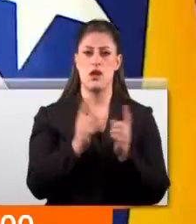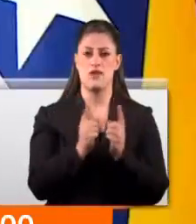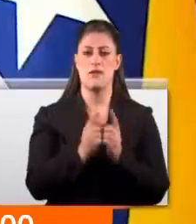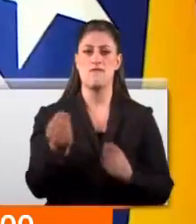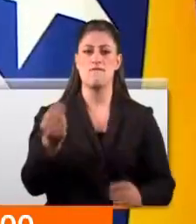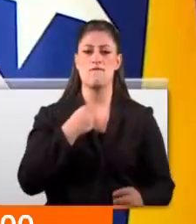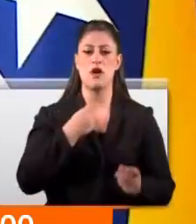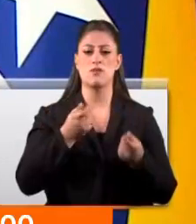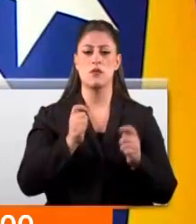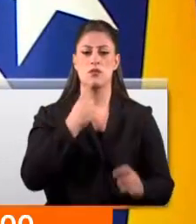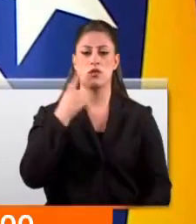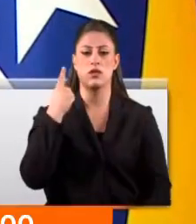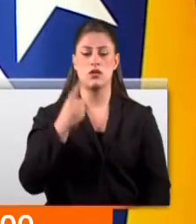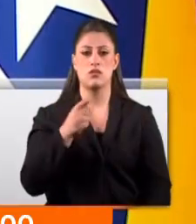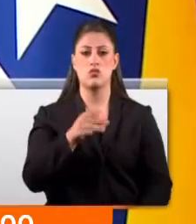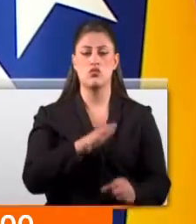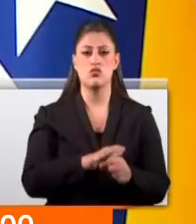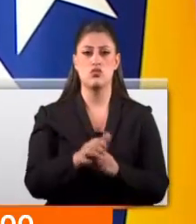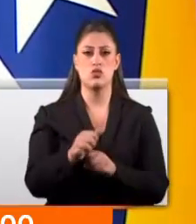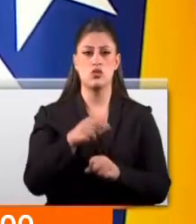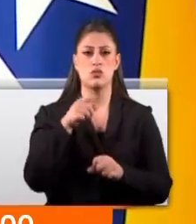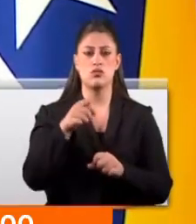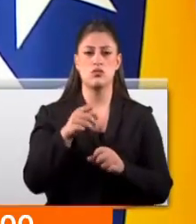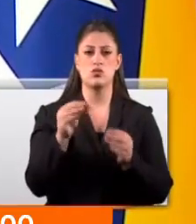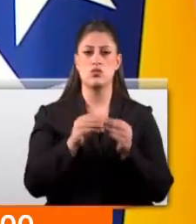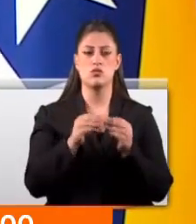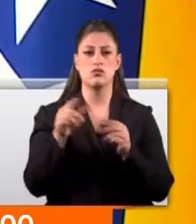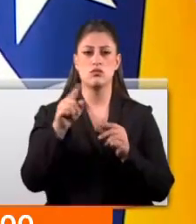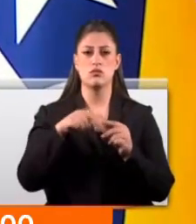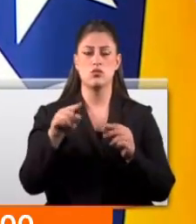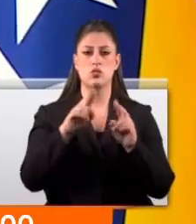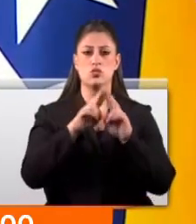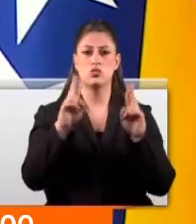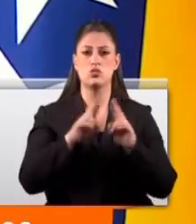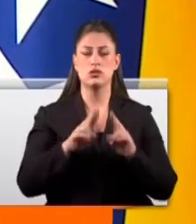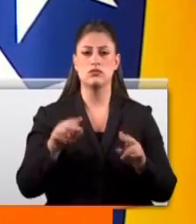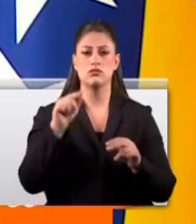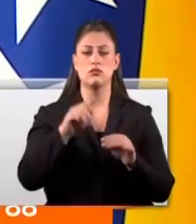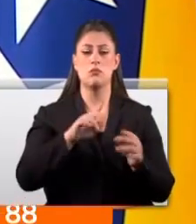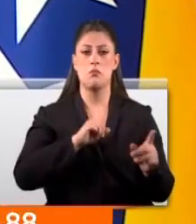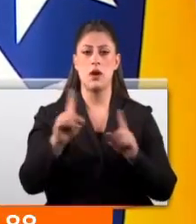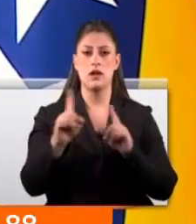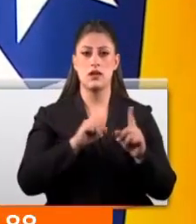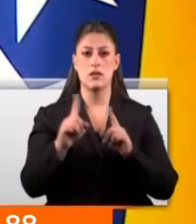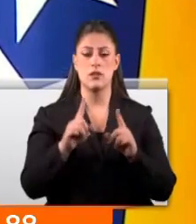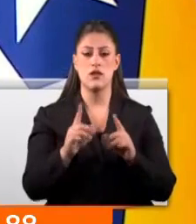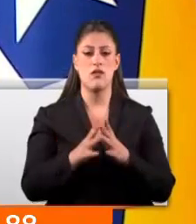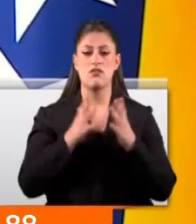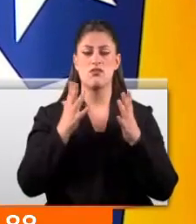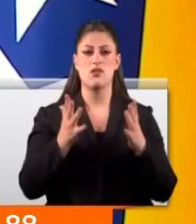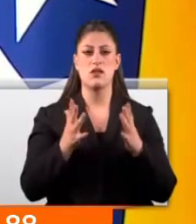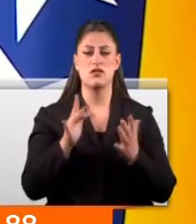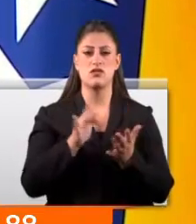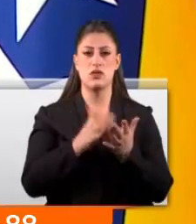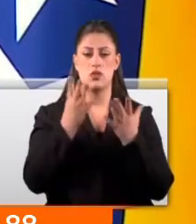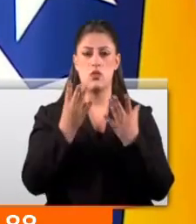dedi. Srebrenica soykırımının failleri uluslararası mahkemelerde nasıl hüküm